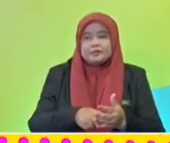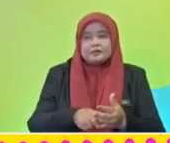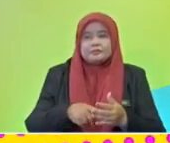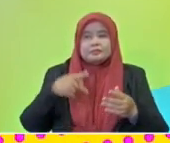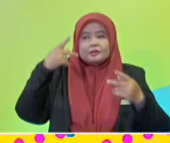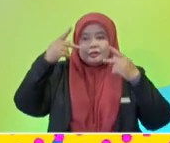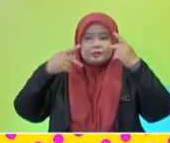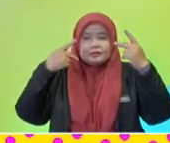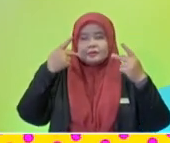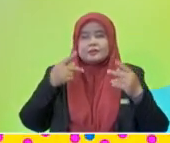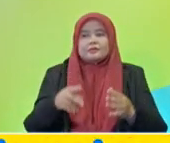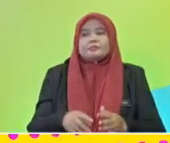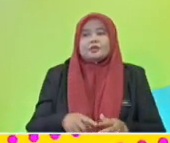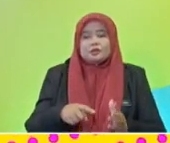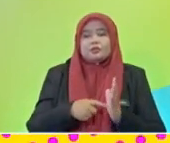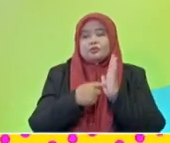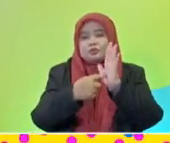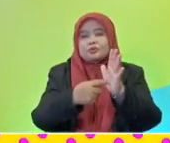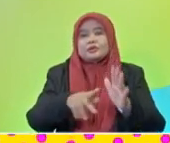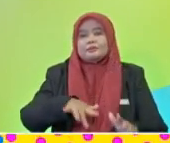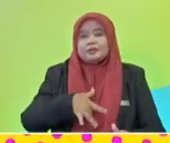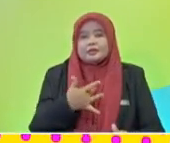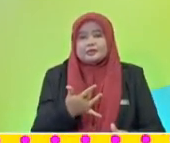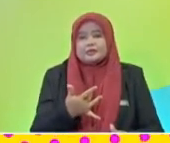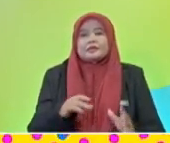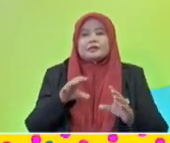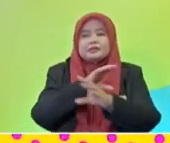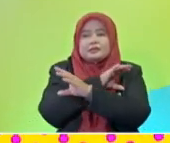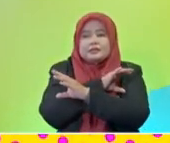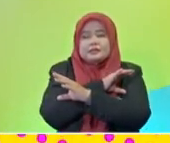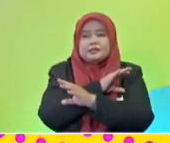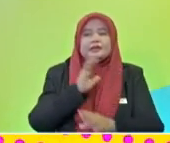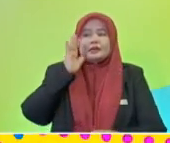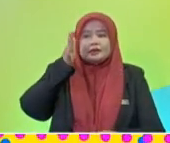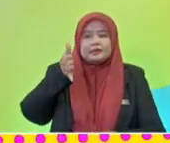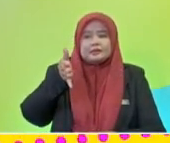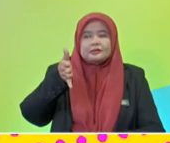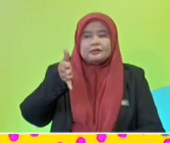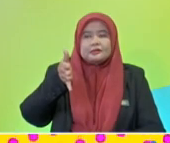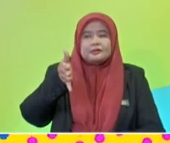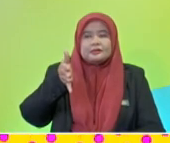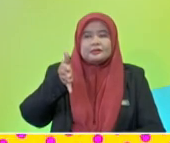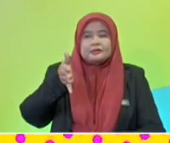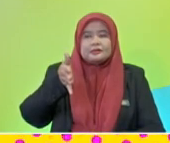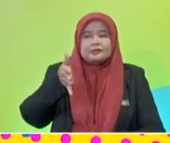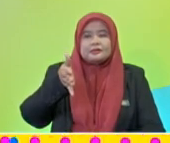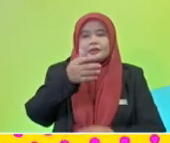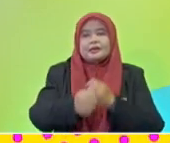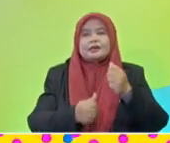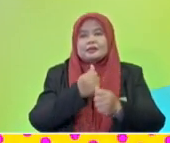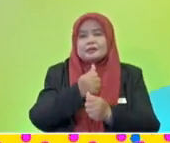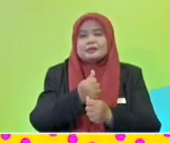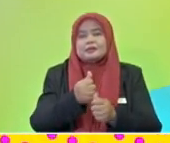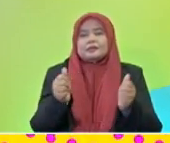dapat menzahirkan perasaan cinta akan alam